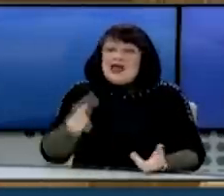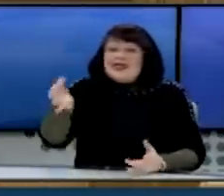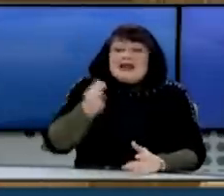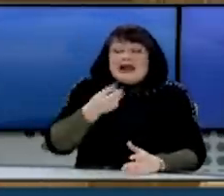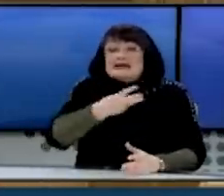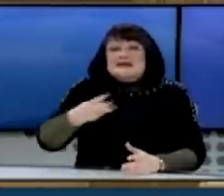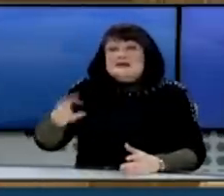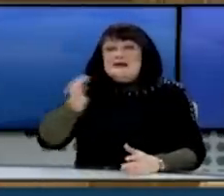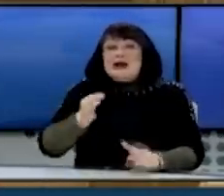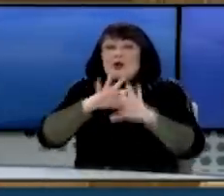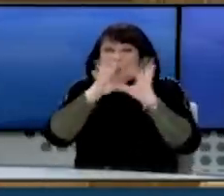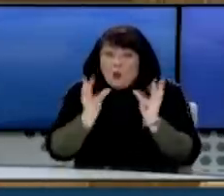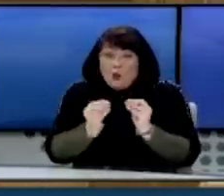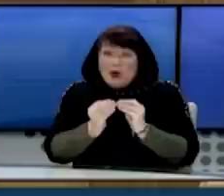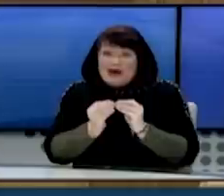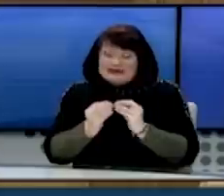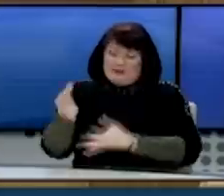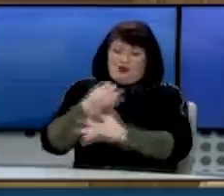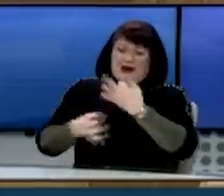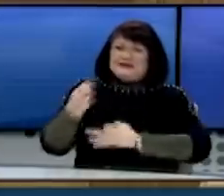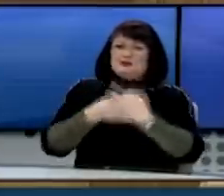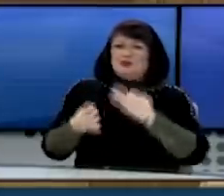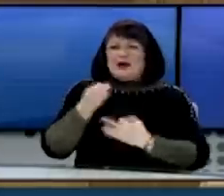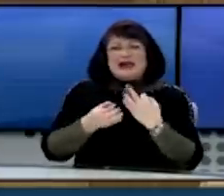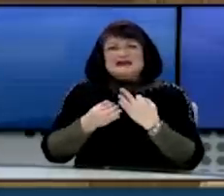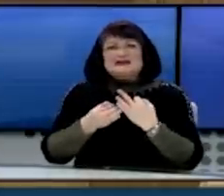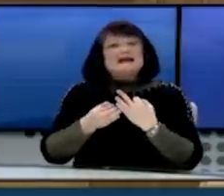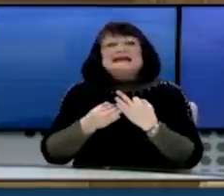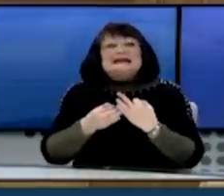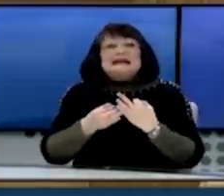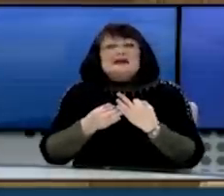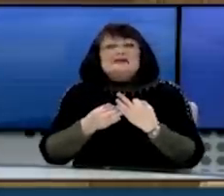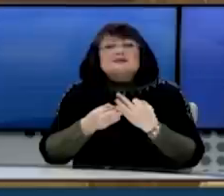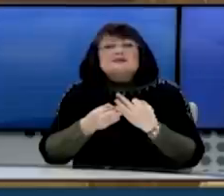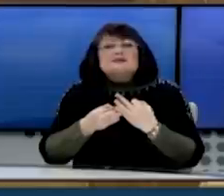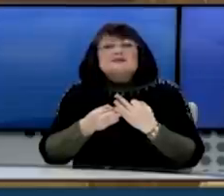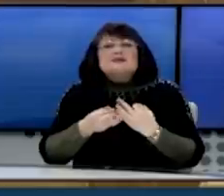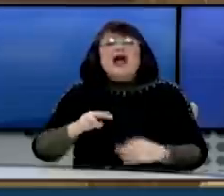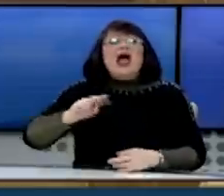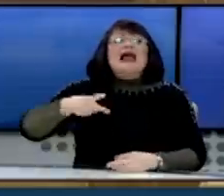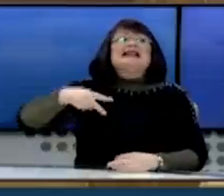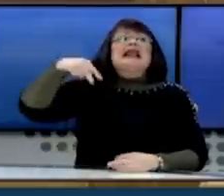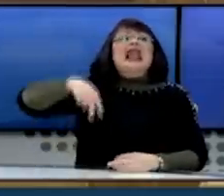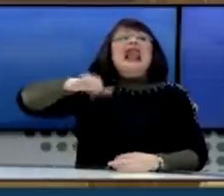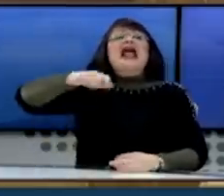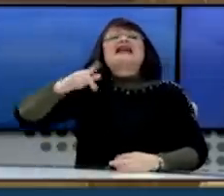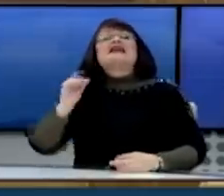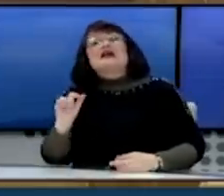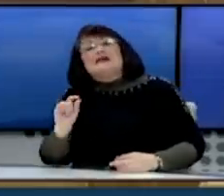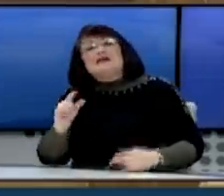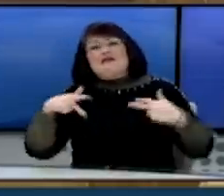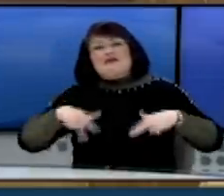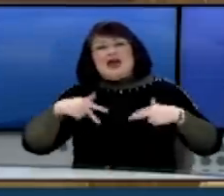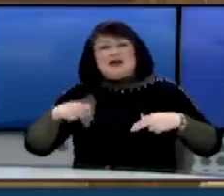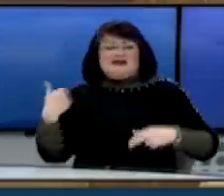λέτε ότι όλα αυτά που περιγράφετε είναι γνωρίσματα κάθε αντιλαϊκής κυβέρνησης που